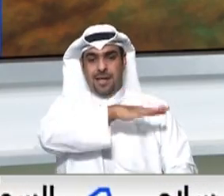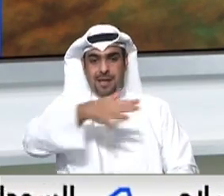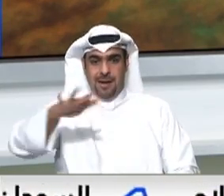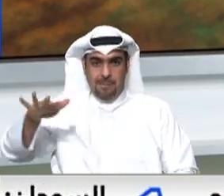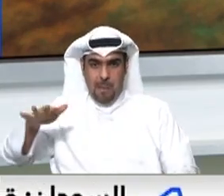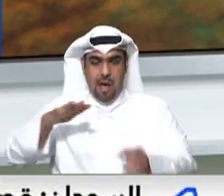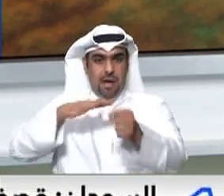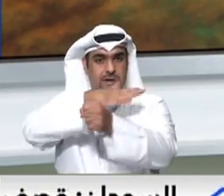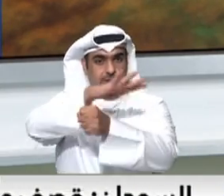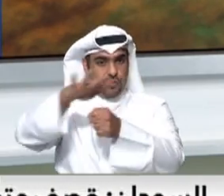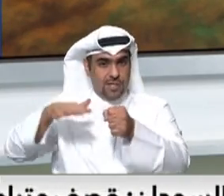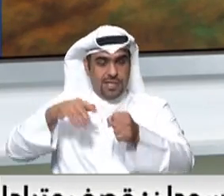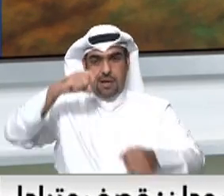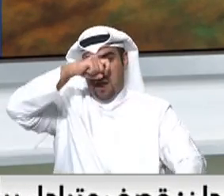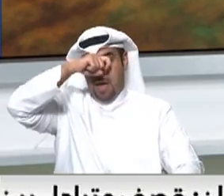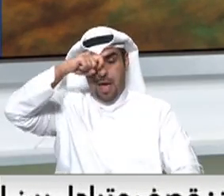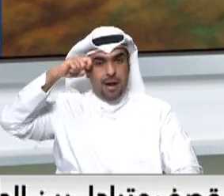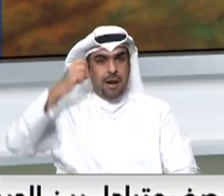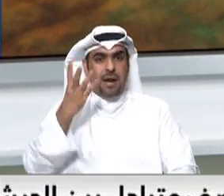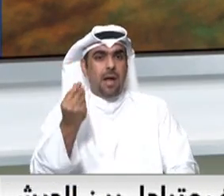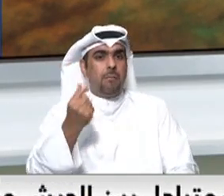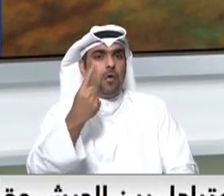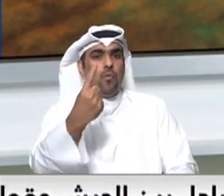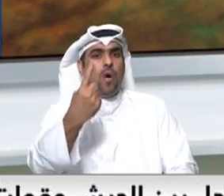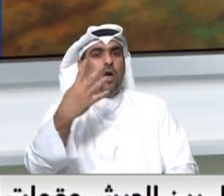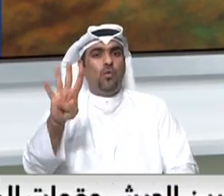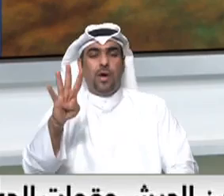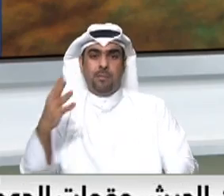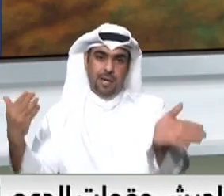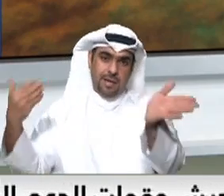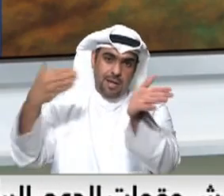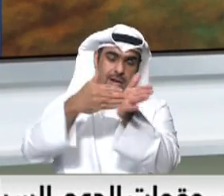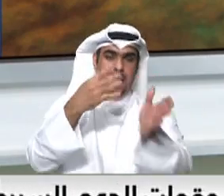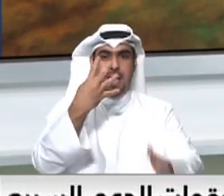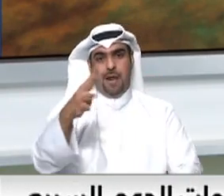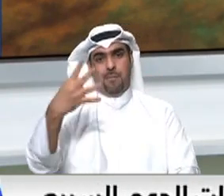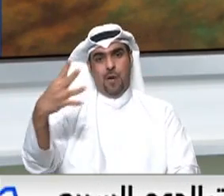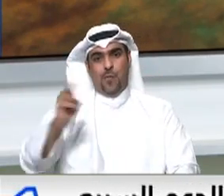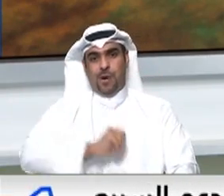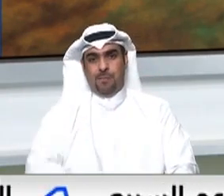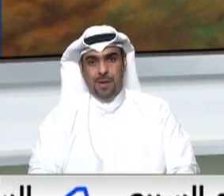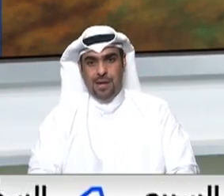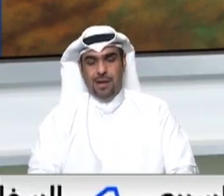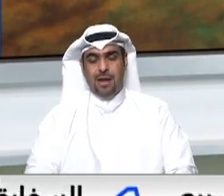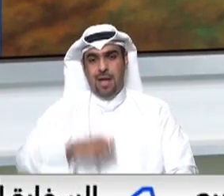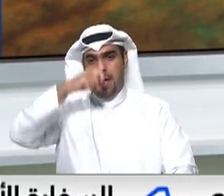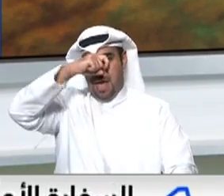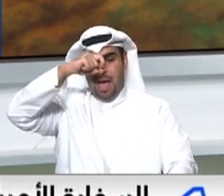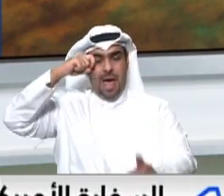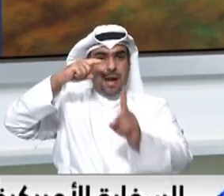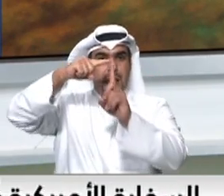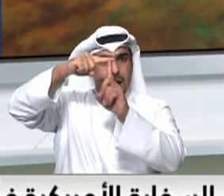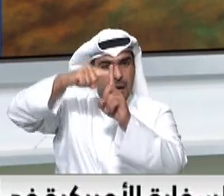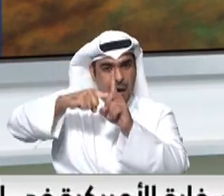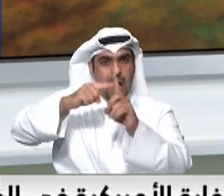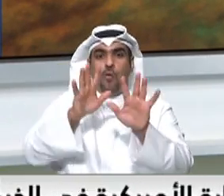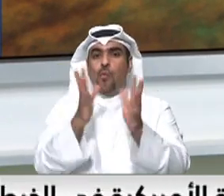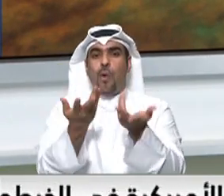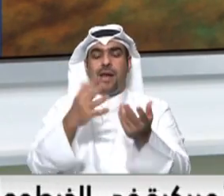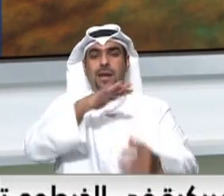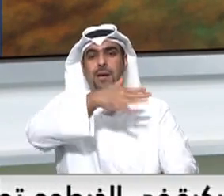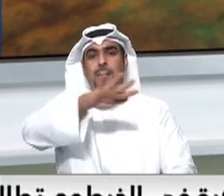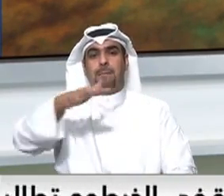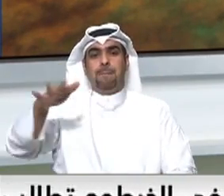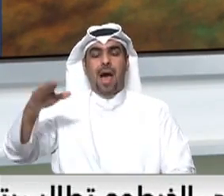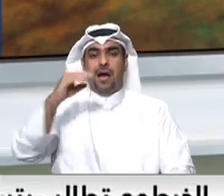تتراوح ما بين 41 الى 44 درجه مئويه دائما اقل درجات الحراره تكون في سواحلنا الجنوبيه